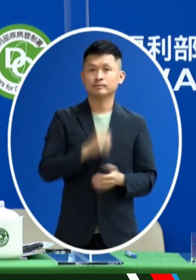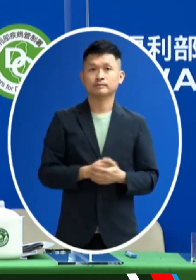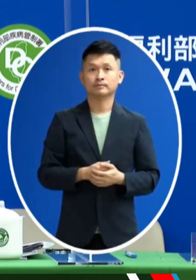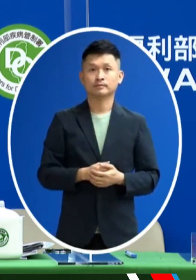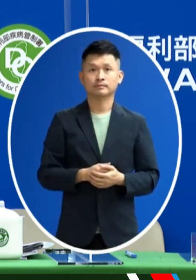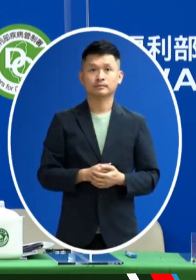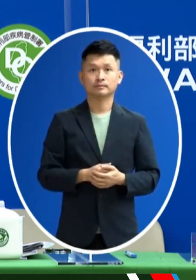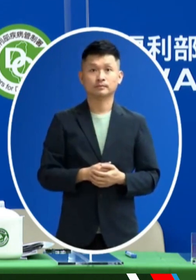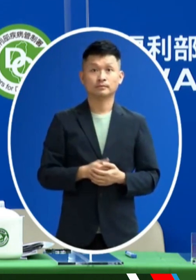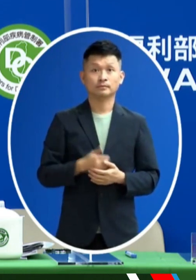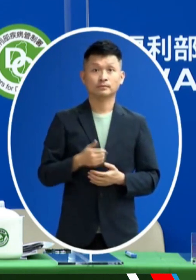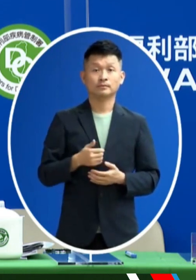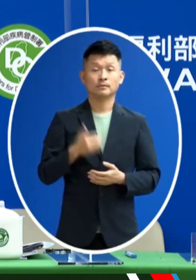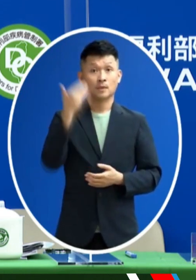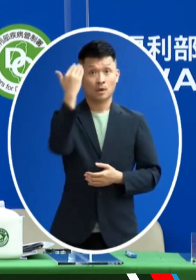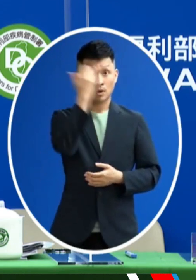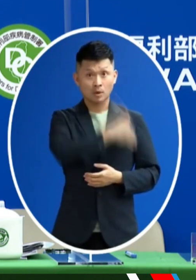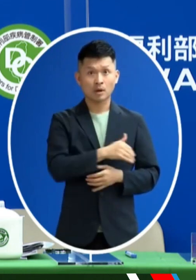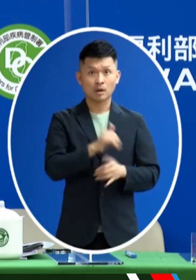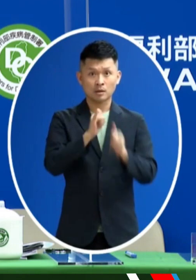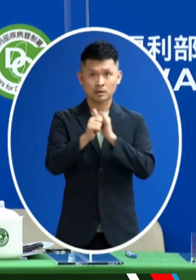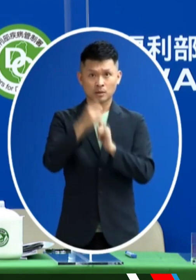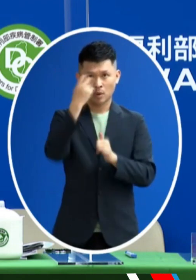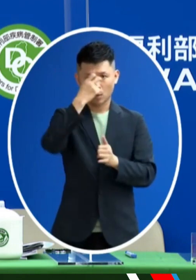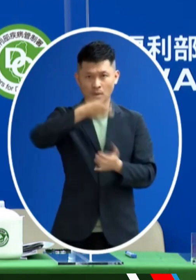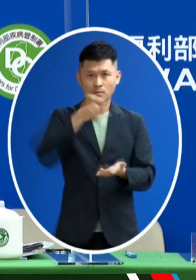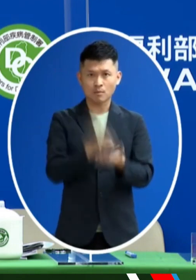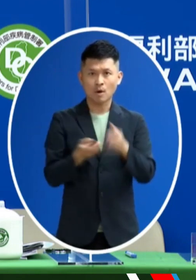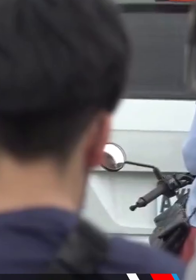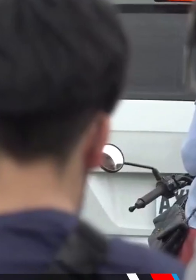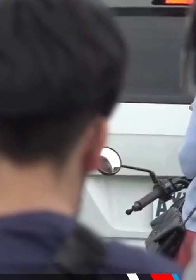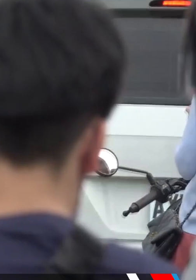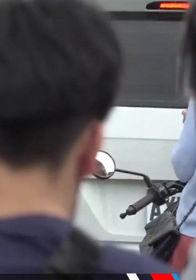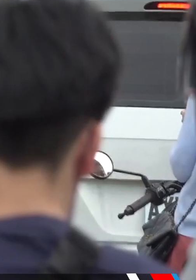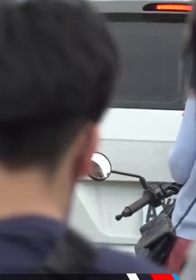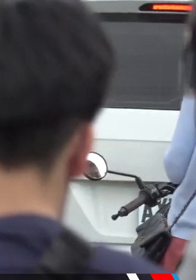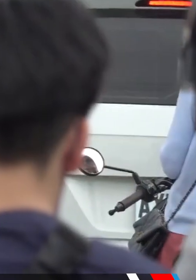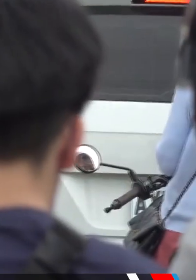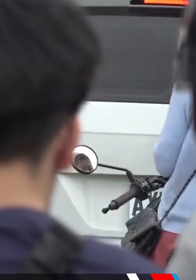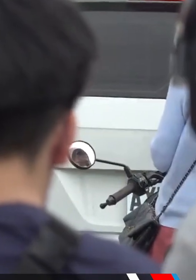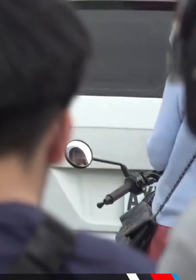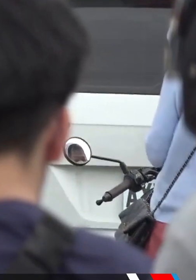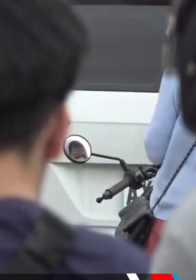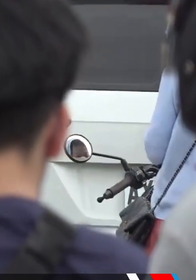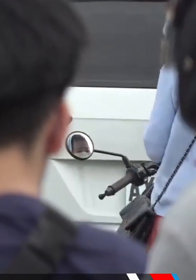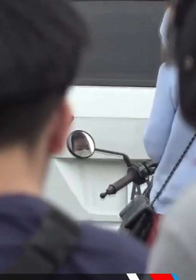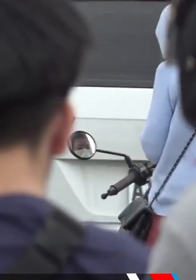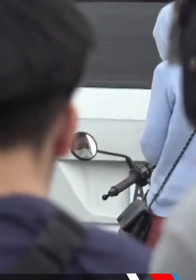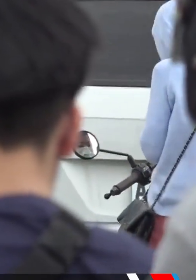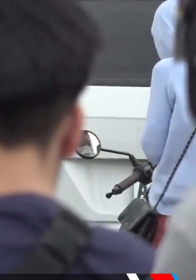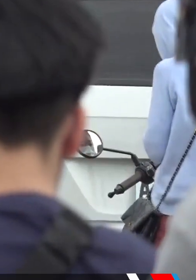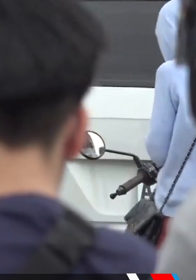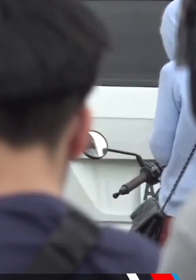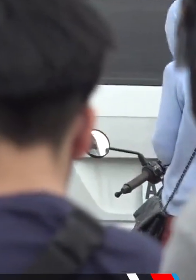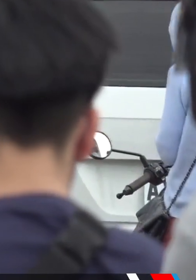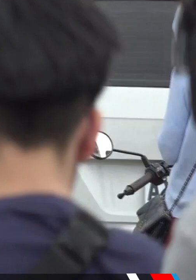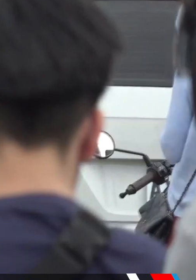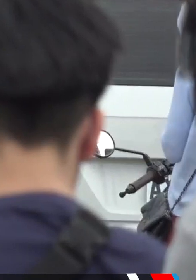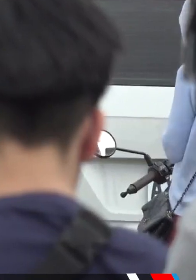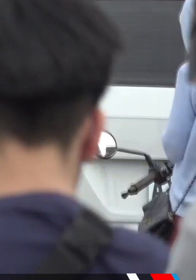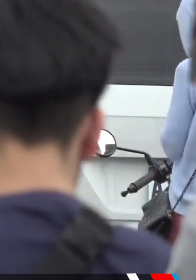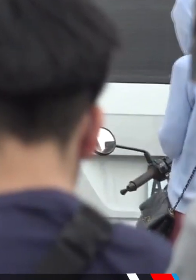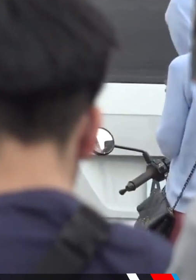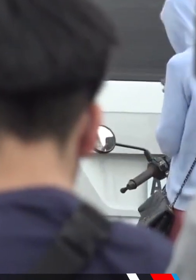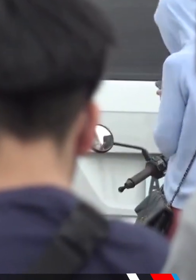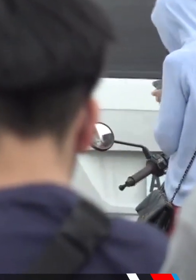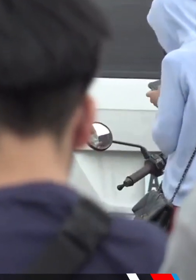下子要来把这个社会管制来加严来。 虽然确诊人数没有如预期呈现爆冲式成长，但是每